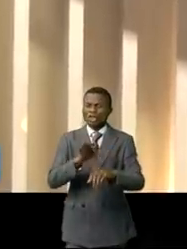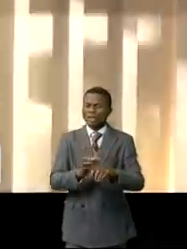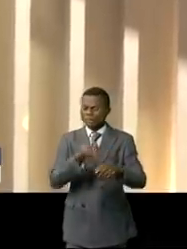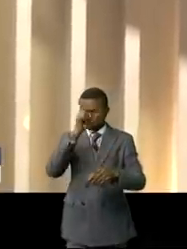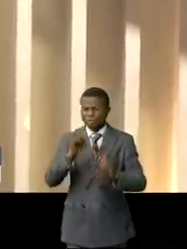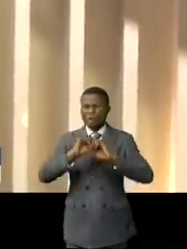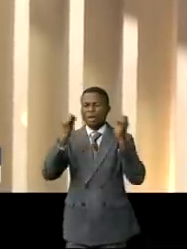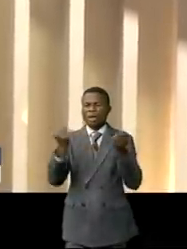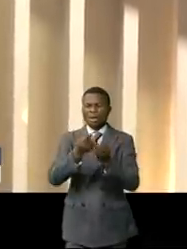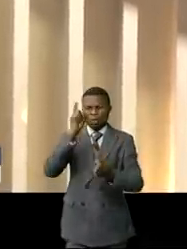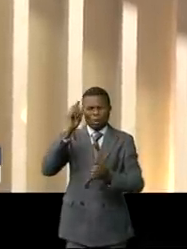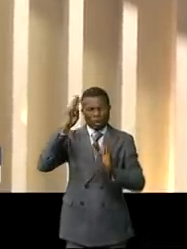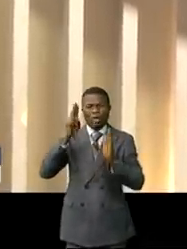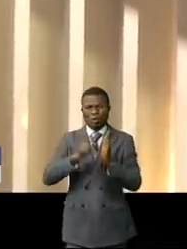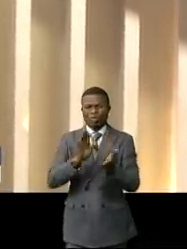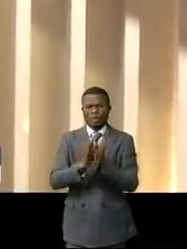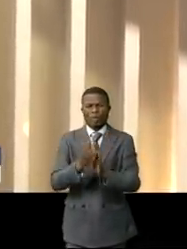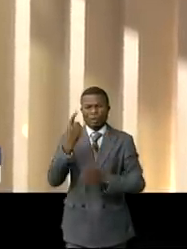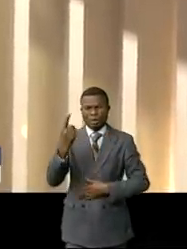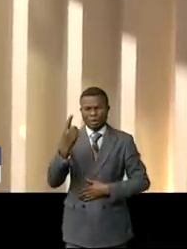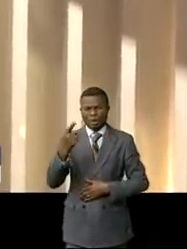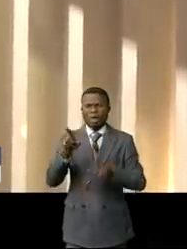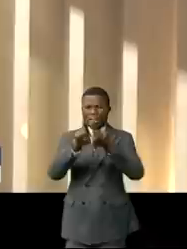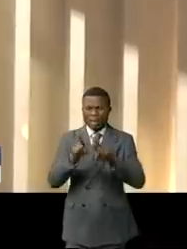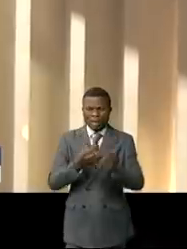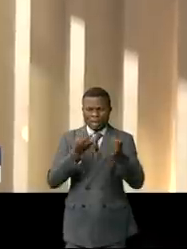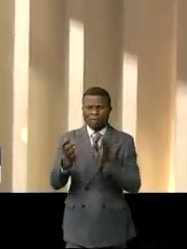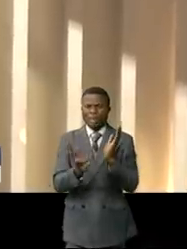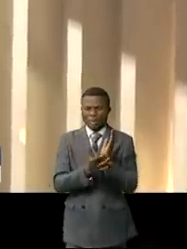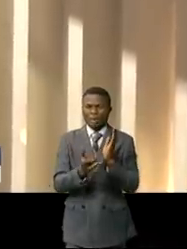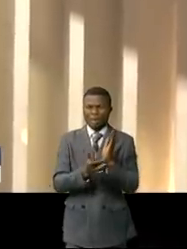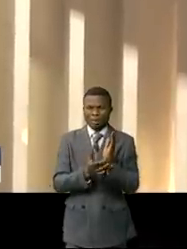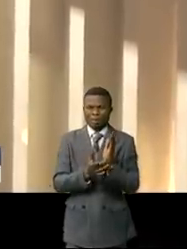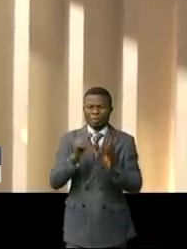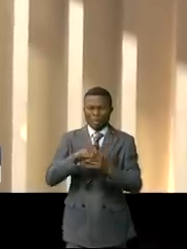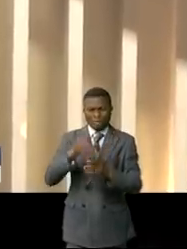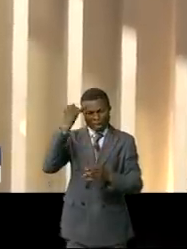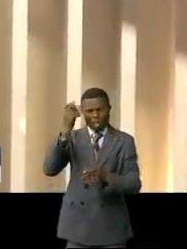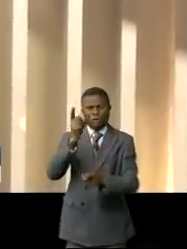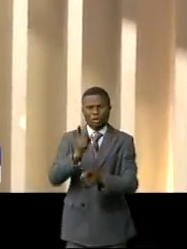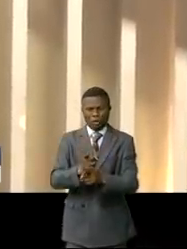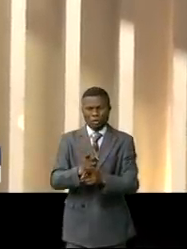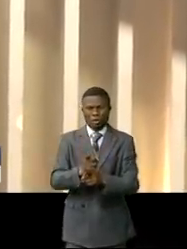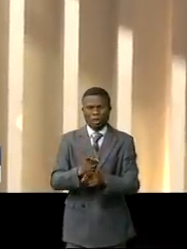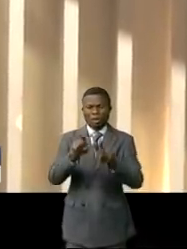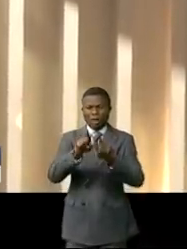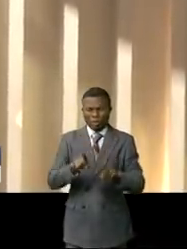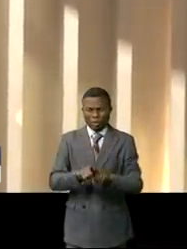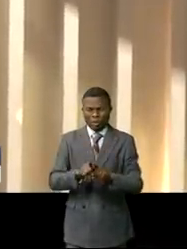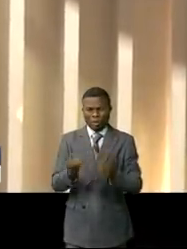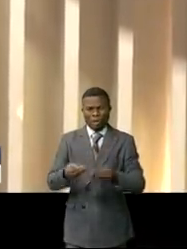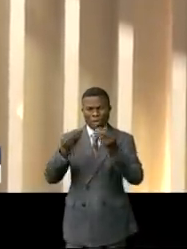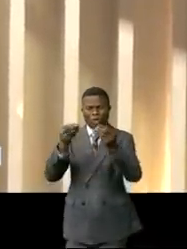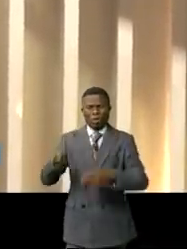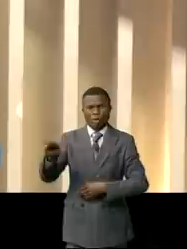solidarité gouvernementale, de définir vos stratégies dans une logique holistique et de vous soumettre